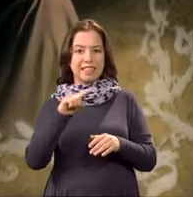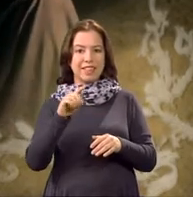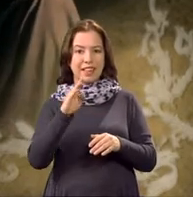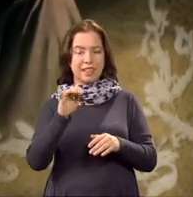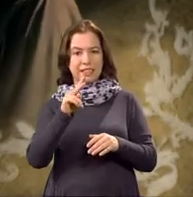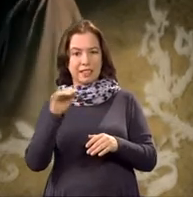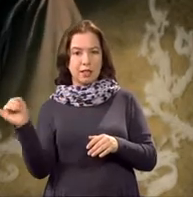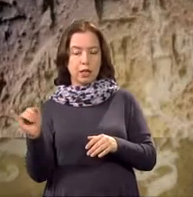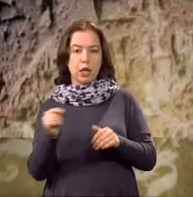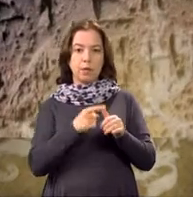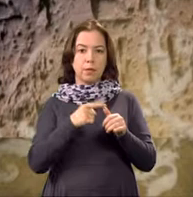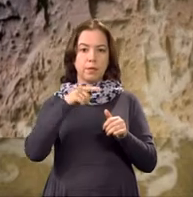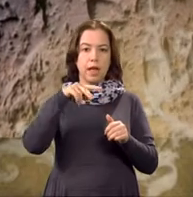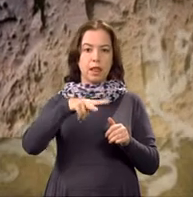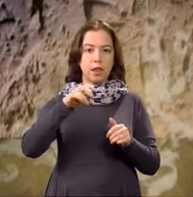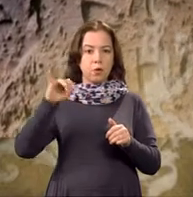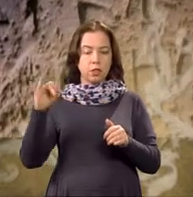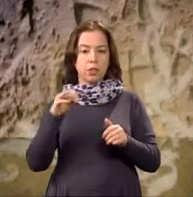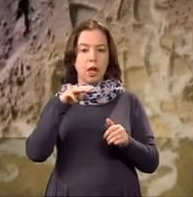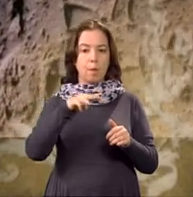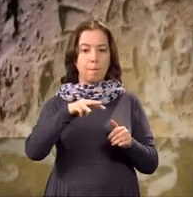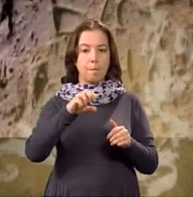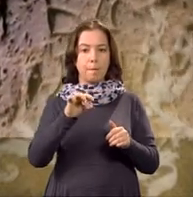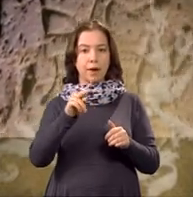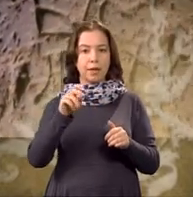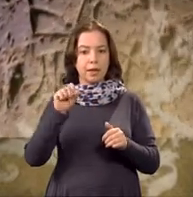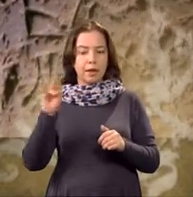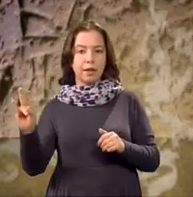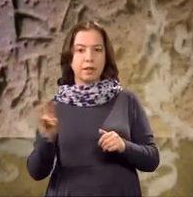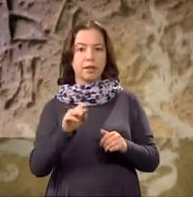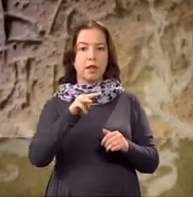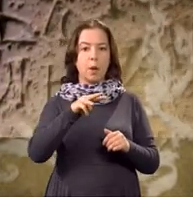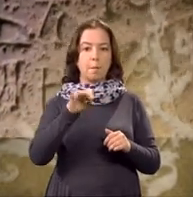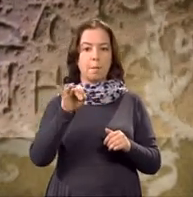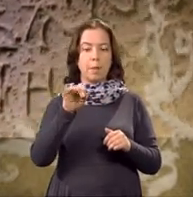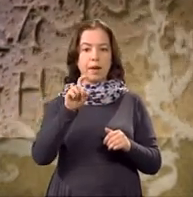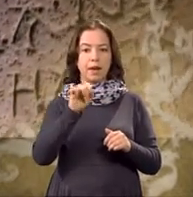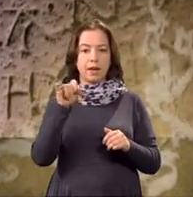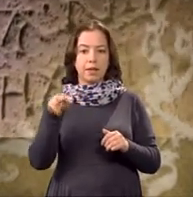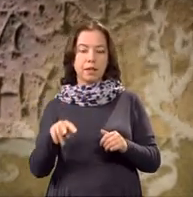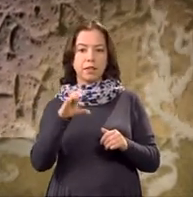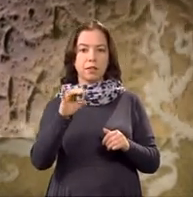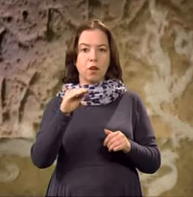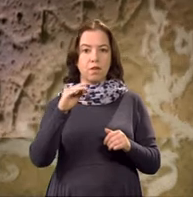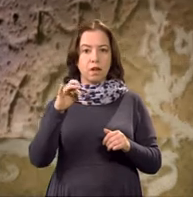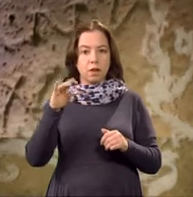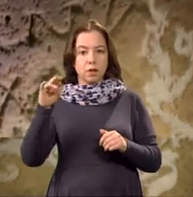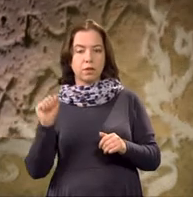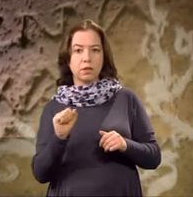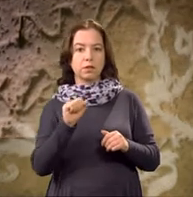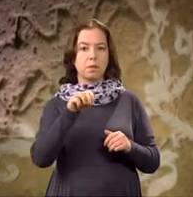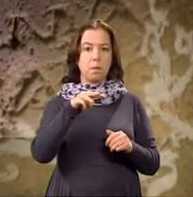– Левонтія, Маркіана, Міхаїла, Сафрони,